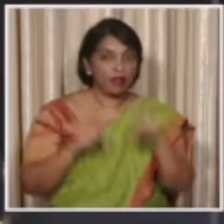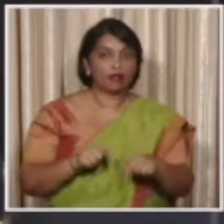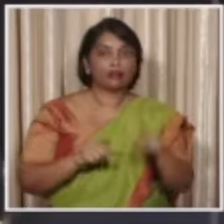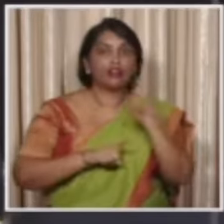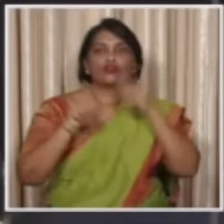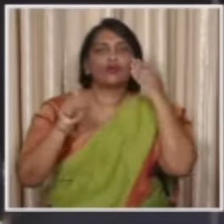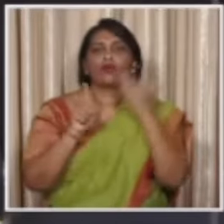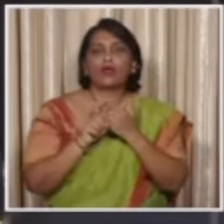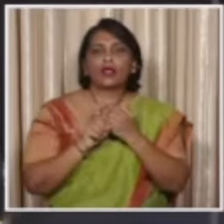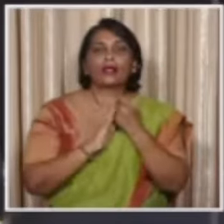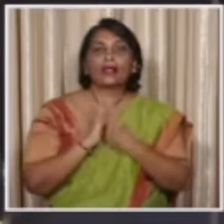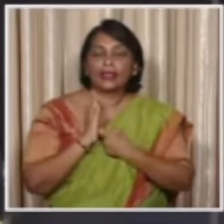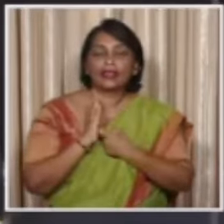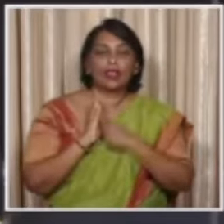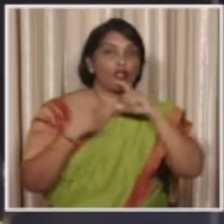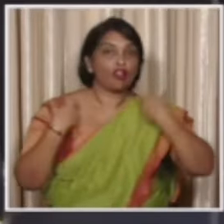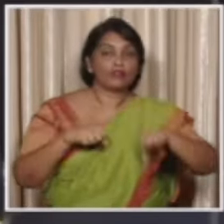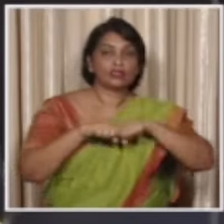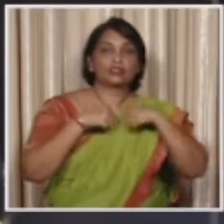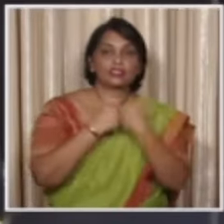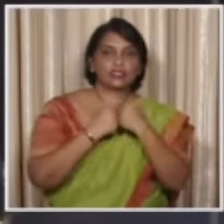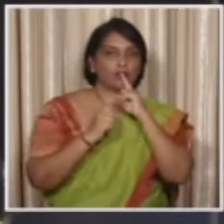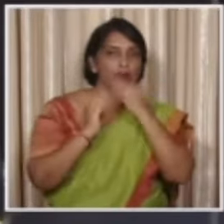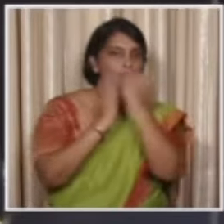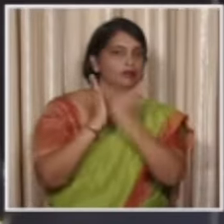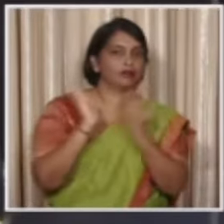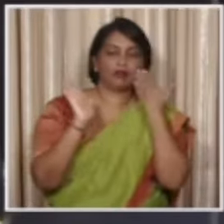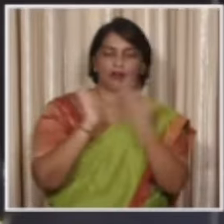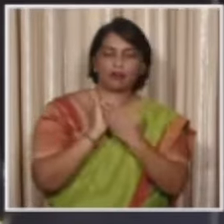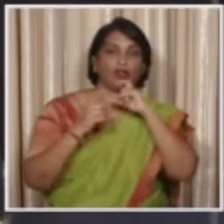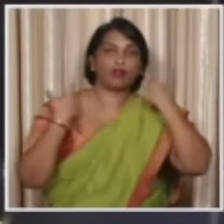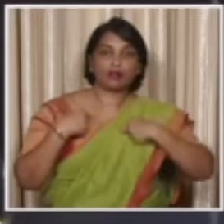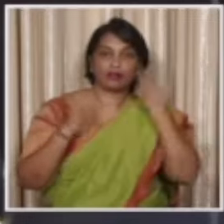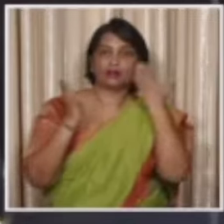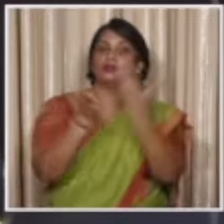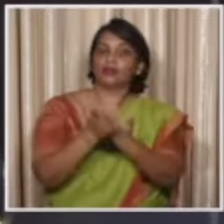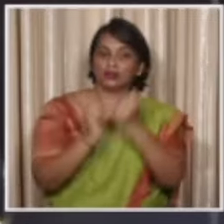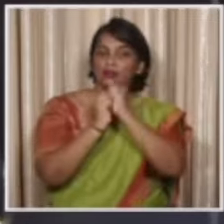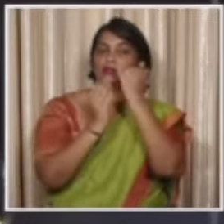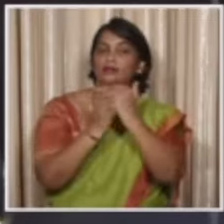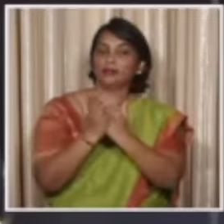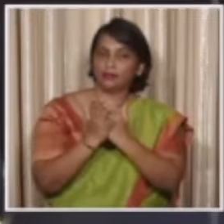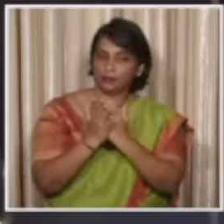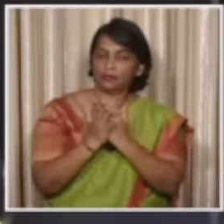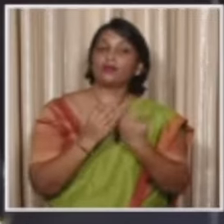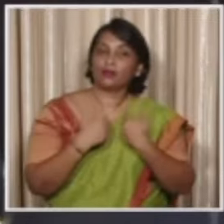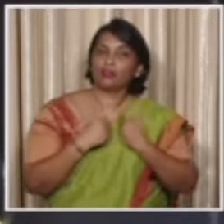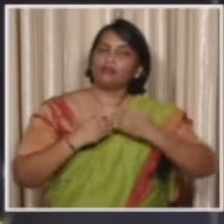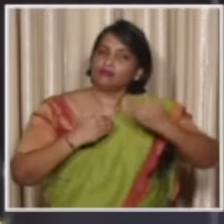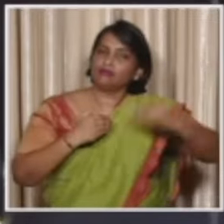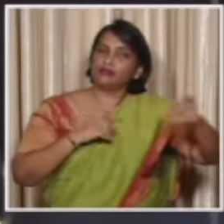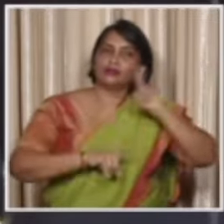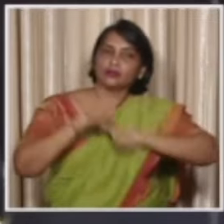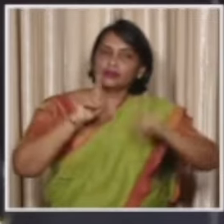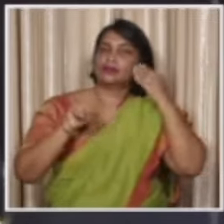මොකද්ද? නීති සංගමයෙන් ඉදිරිපත් කරලා තියෙනවා වැඩපිළිවෙලා. ඒ නීති සංගමයෙන් ඉදිරිපත් කළ තියෙන වැඩපිළිවෙල තමයි අපි දිගින් දිගටම